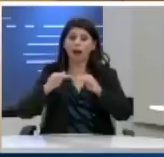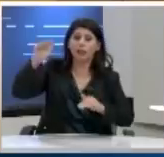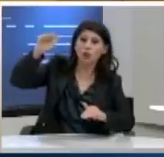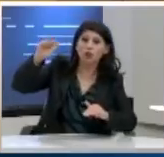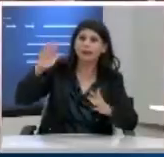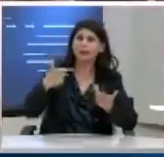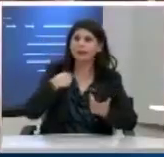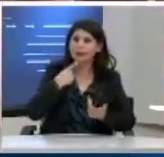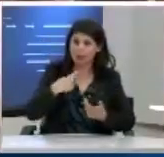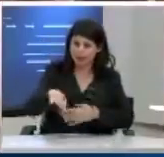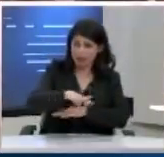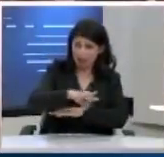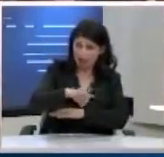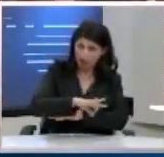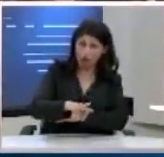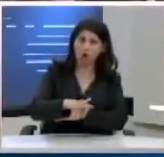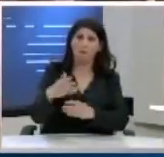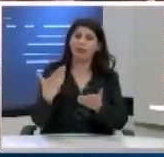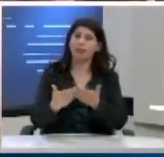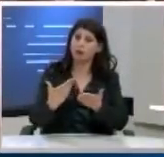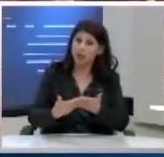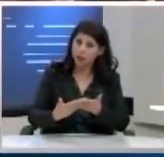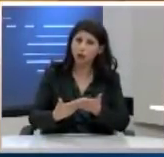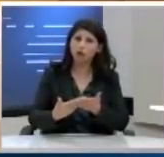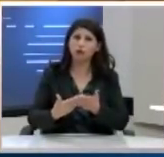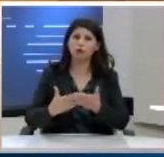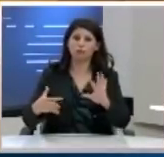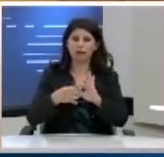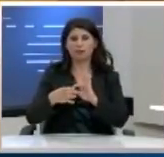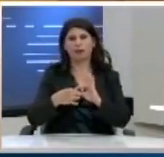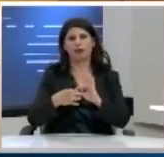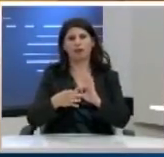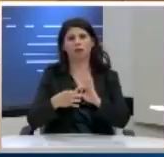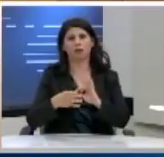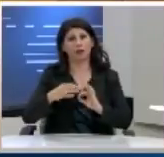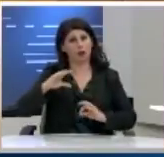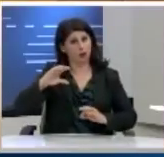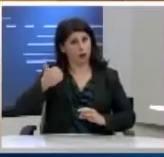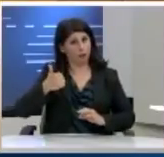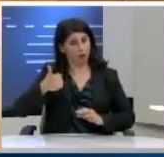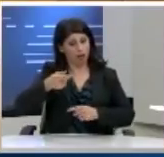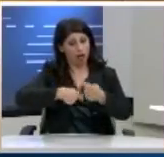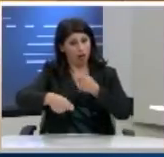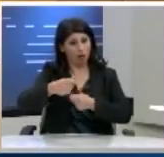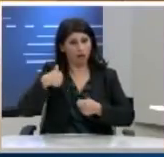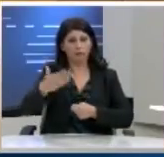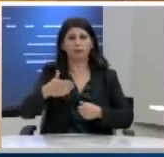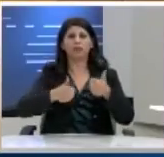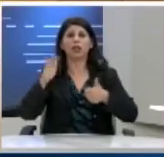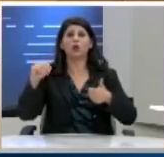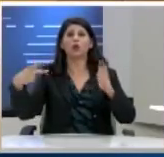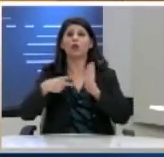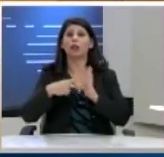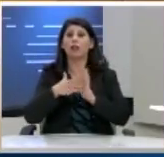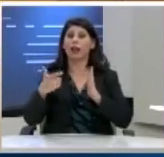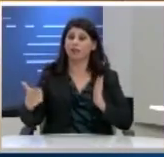ανισότητας? Με σχέδιο, με τεκμηρίωση, με συμμαχίες. Πρώτα βγήκαμε στις αγορές τον Ιούλιο το